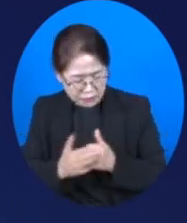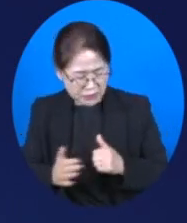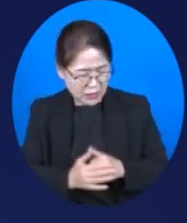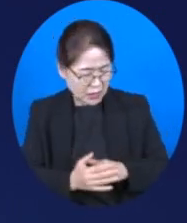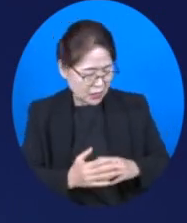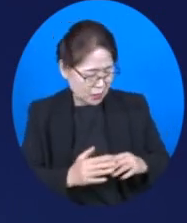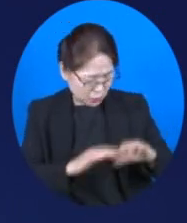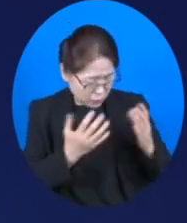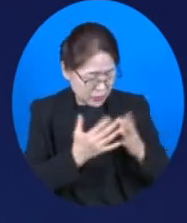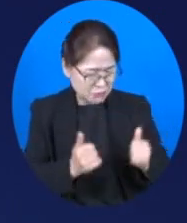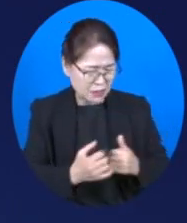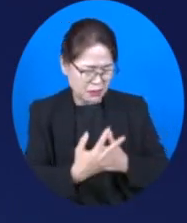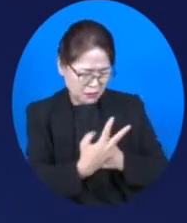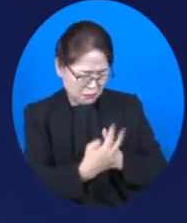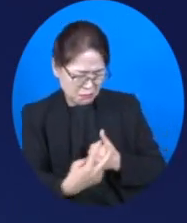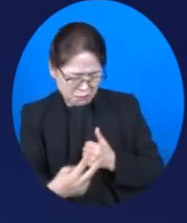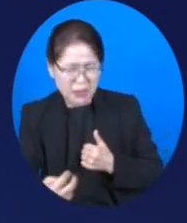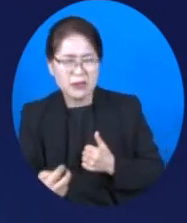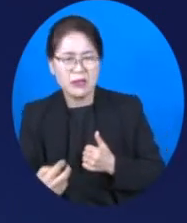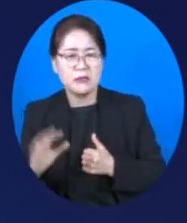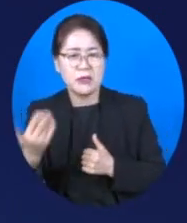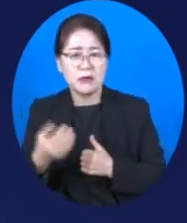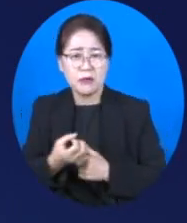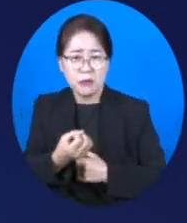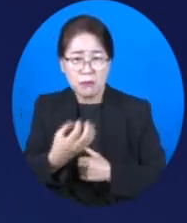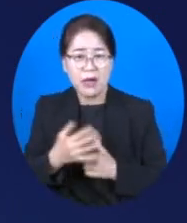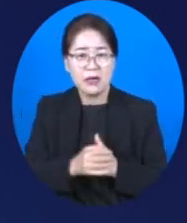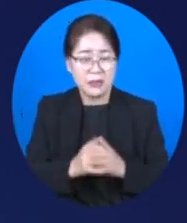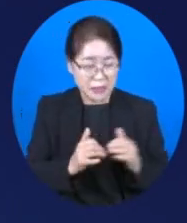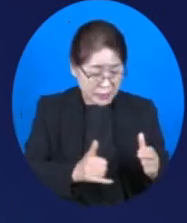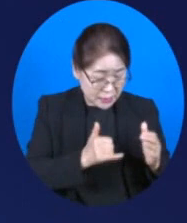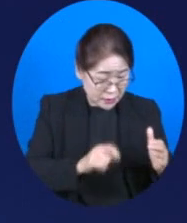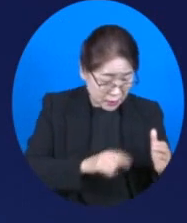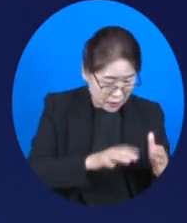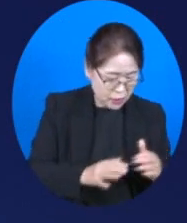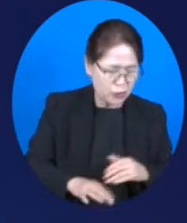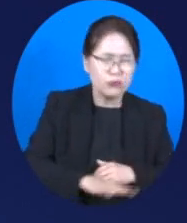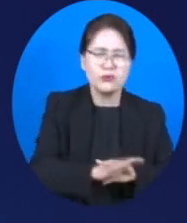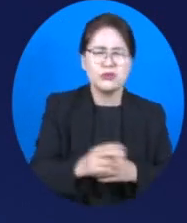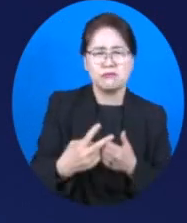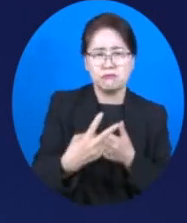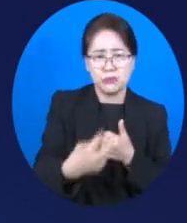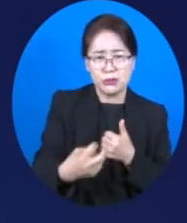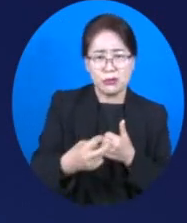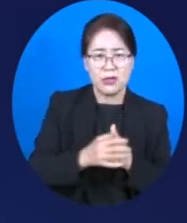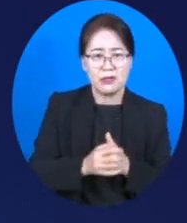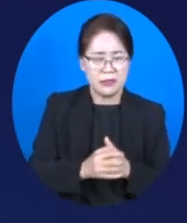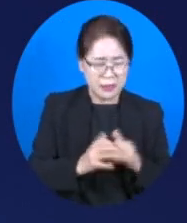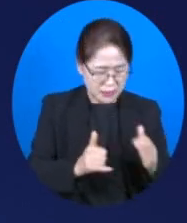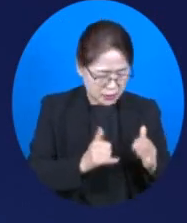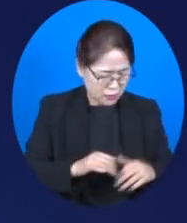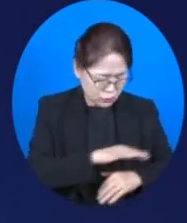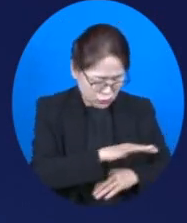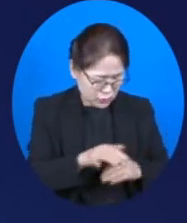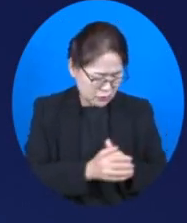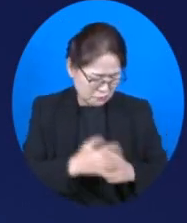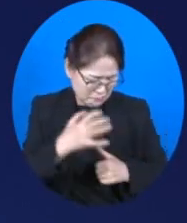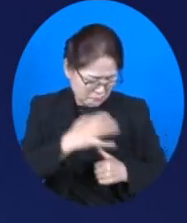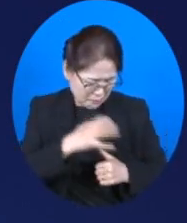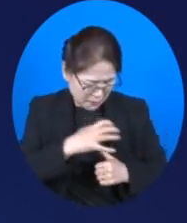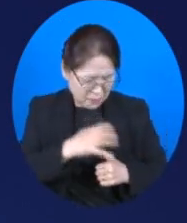사람으로부터 미움을 받게 될 것이라고 말씀하셨습니다. 그렇습니다. 세상은 우리를 미워합니다. 세상은 끊임없이 우리를